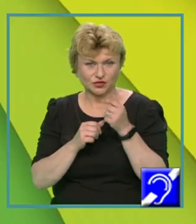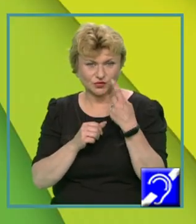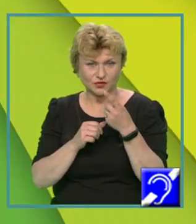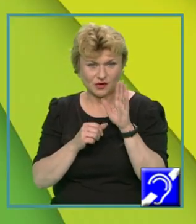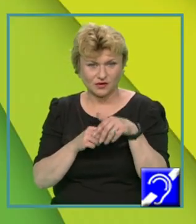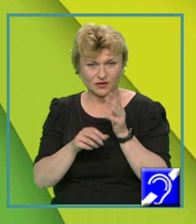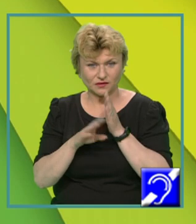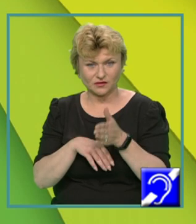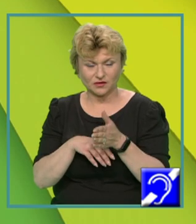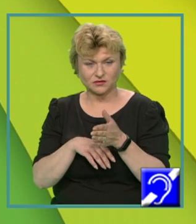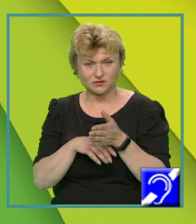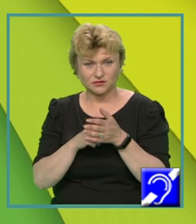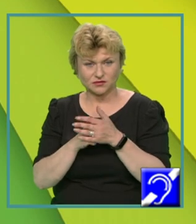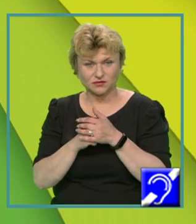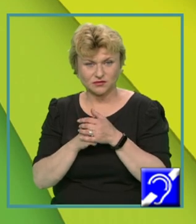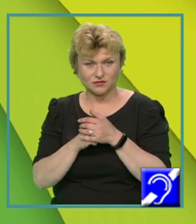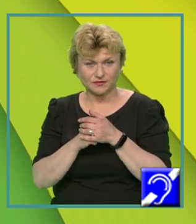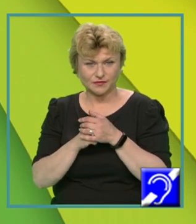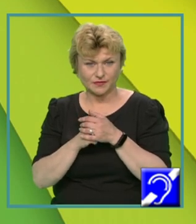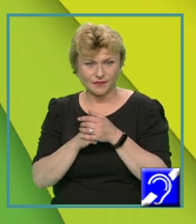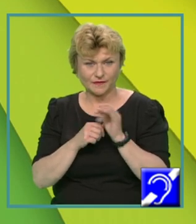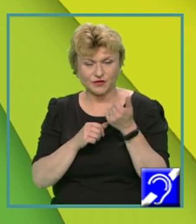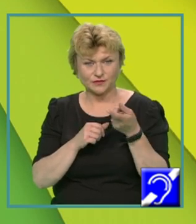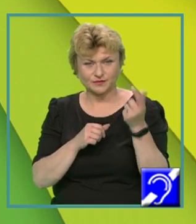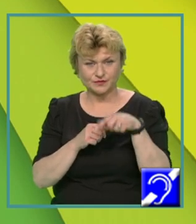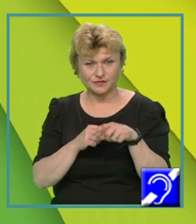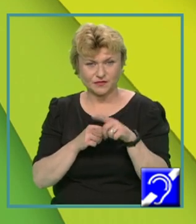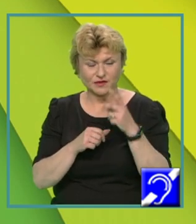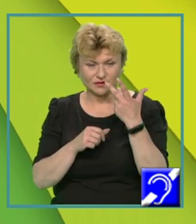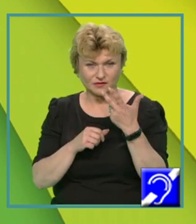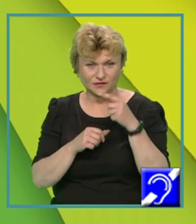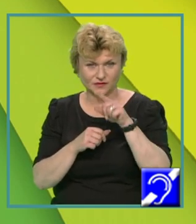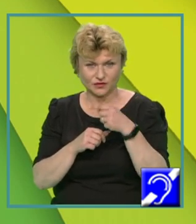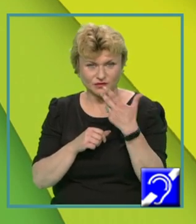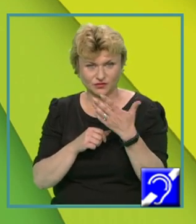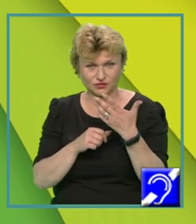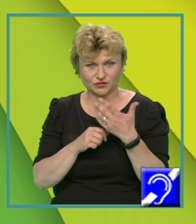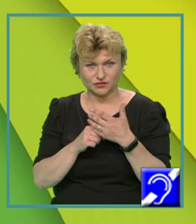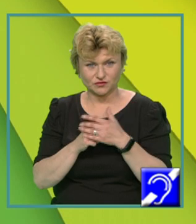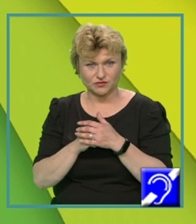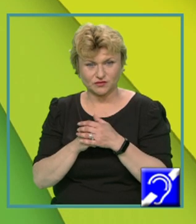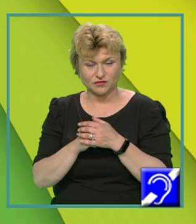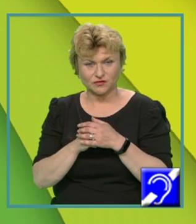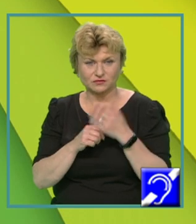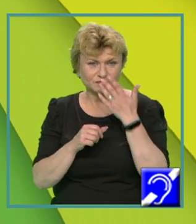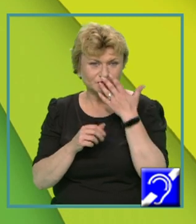are direcție 5' spre 3', ne amintim că cealaltă este 3' spre 5', adică sunt antiparalele. Vedem